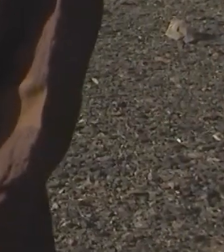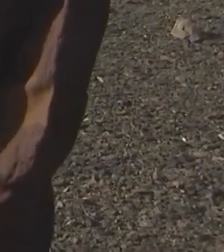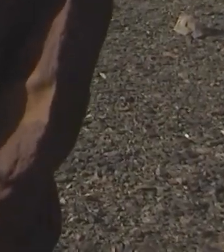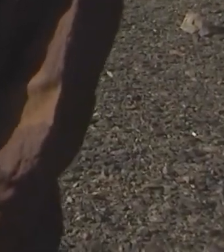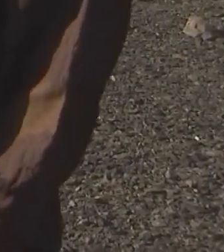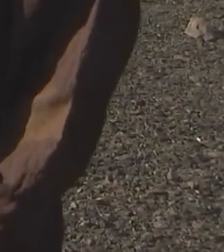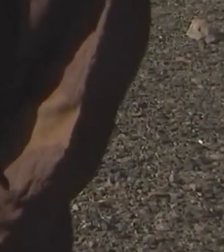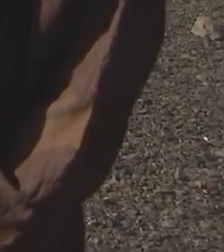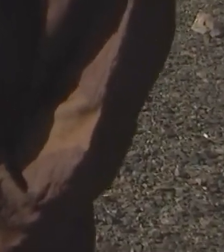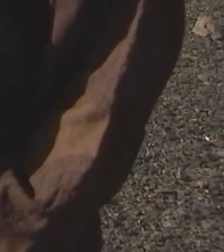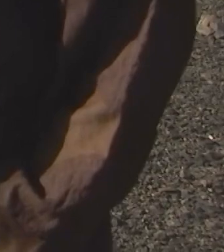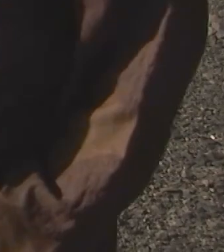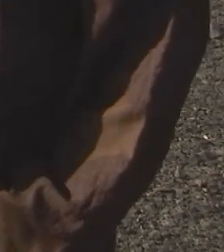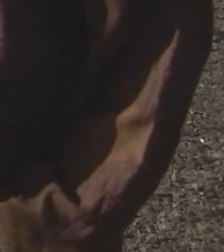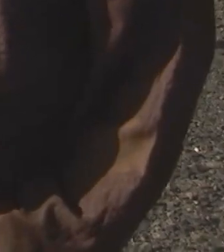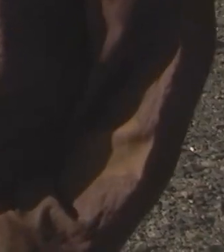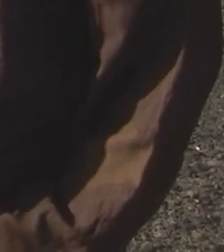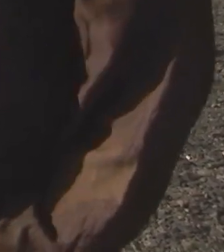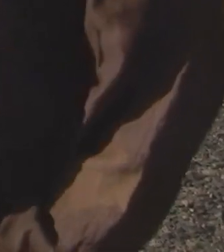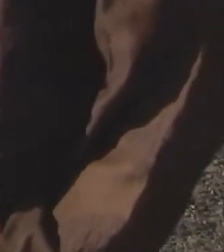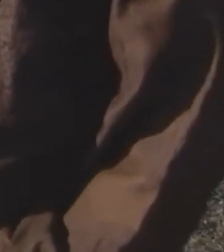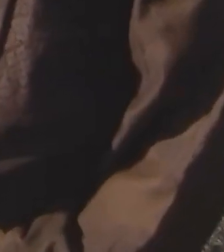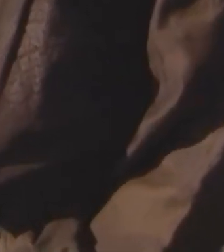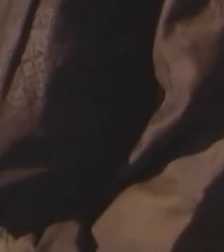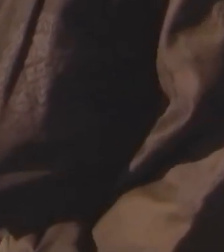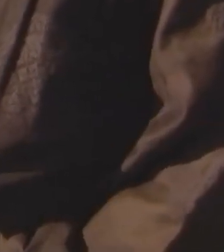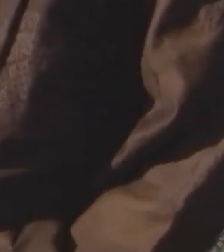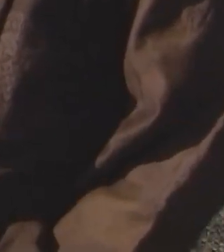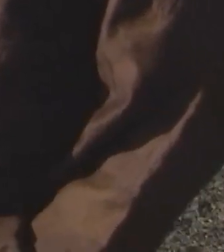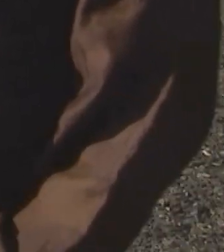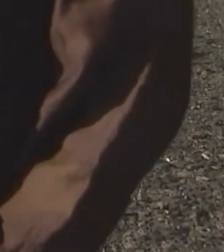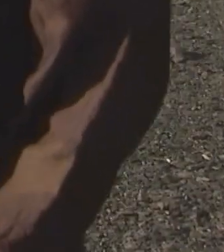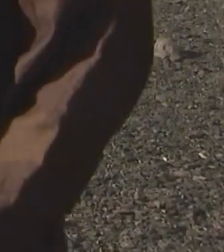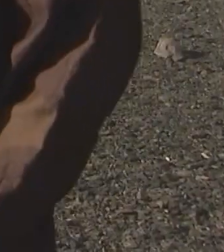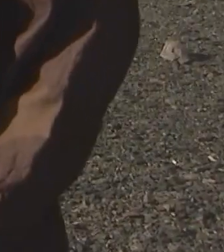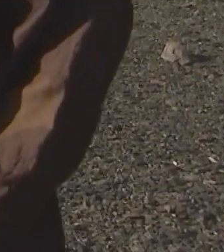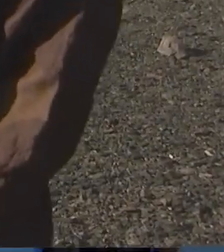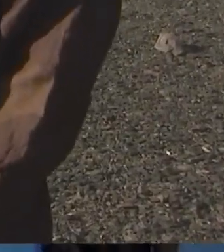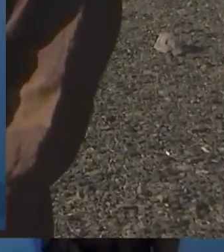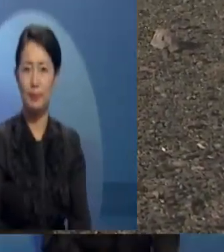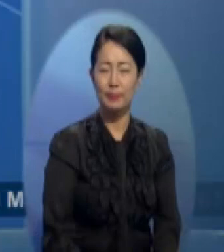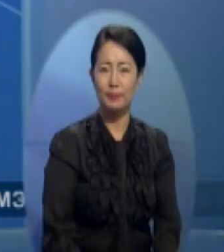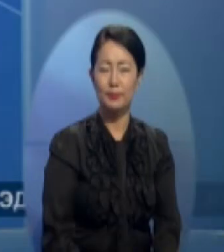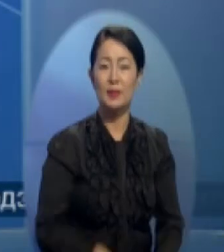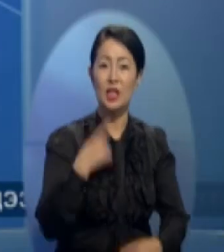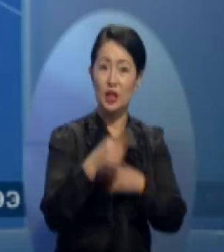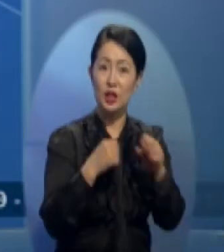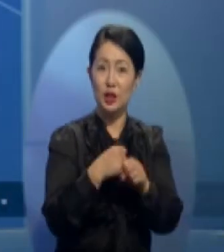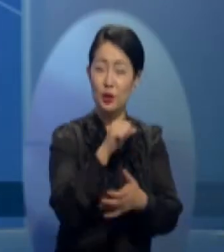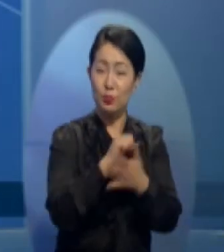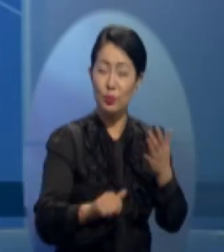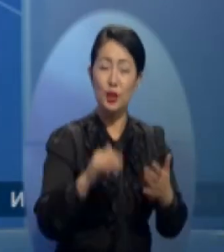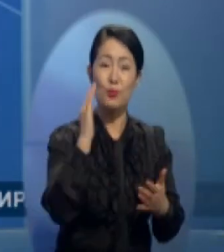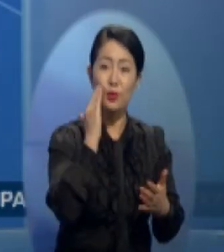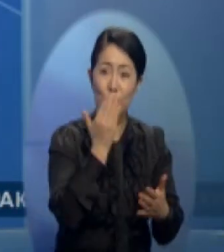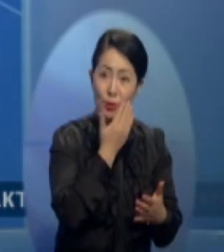хөөхд гэсэн сайхан шагналыг авахт нь сурвалжж ирсэн. Их чинь нэ штэ таньж байгаа үстэ. Жил бүрийн сар шинийн өмнө